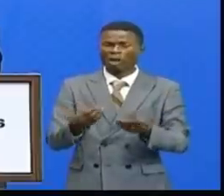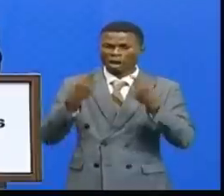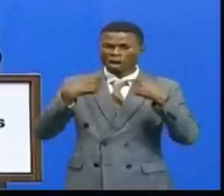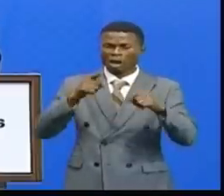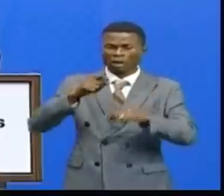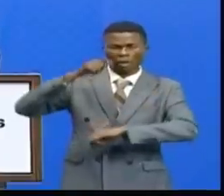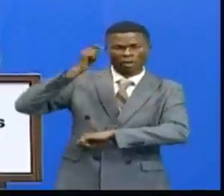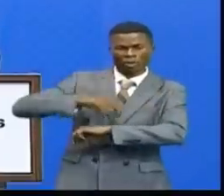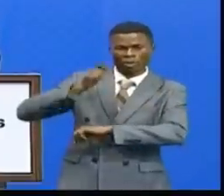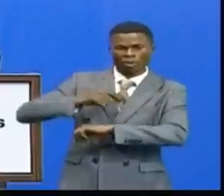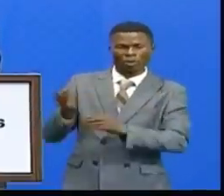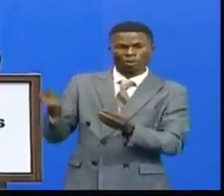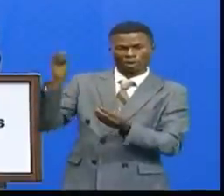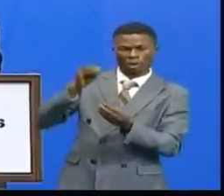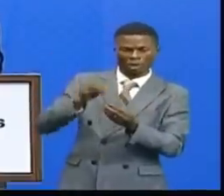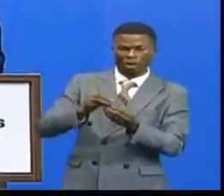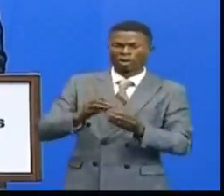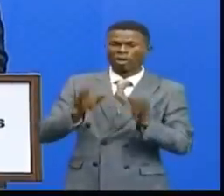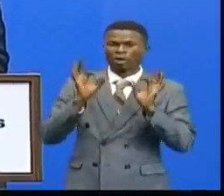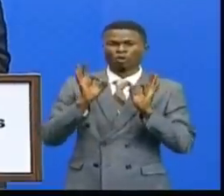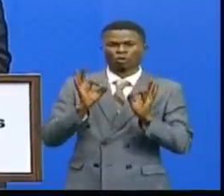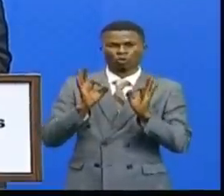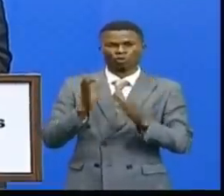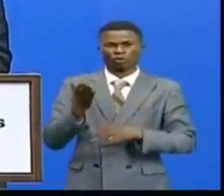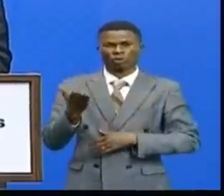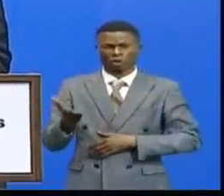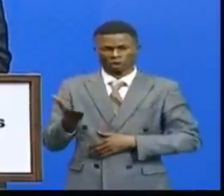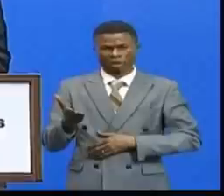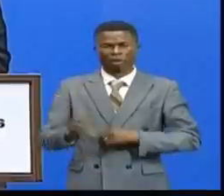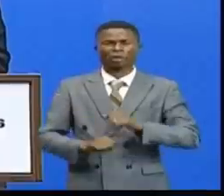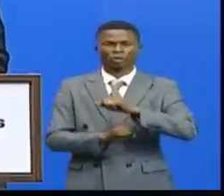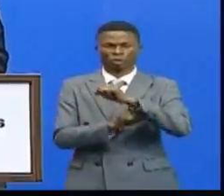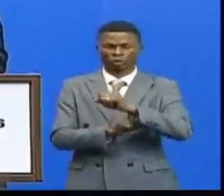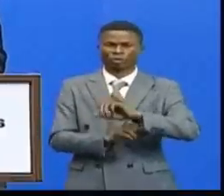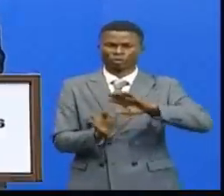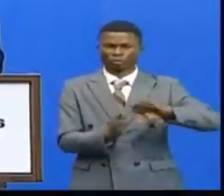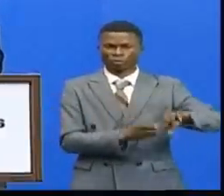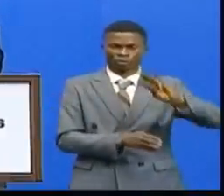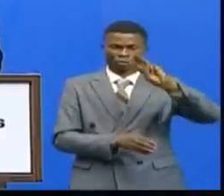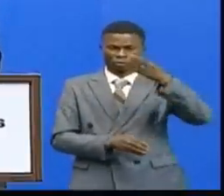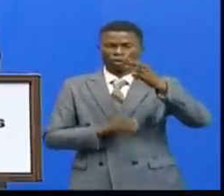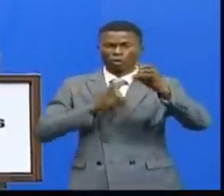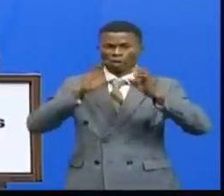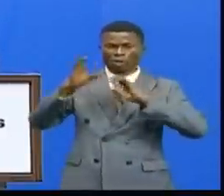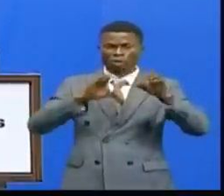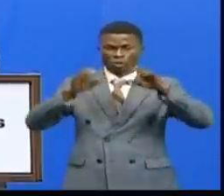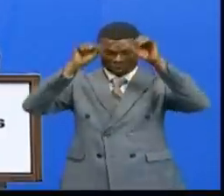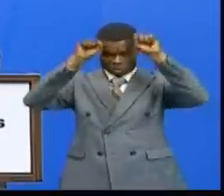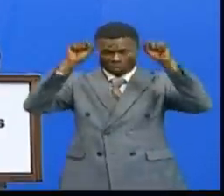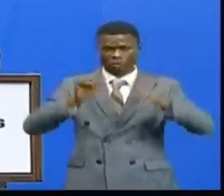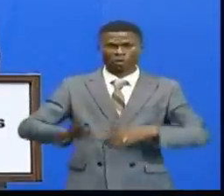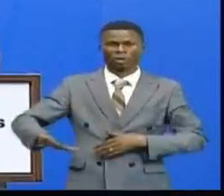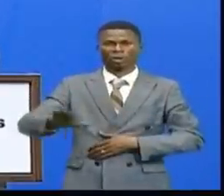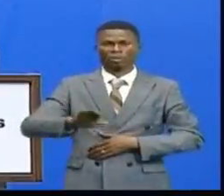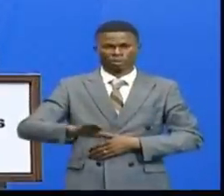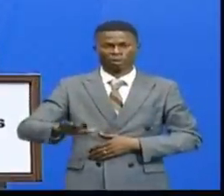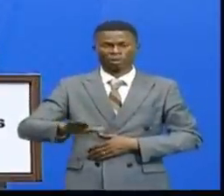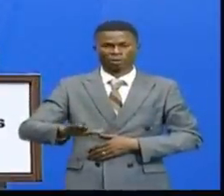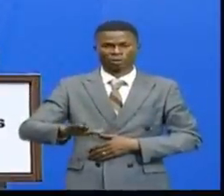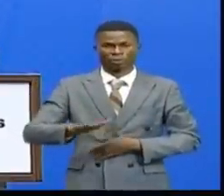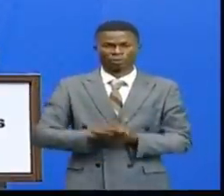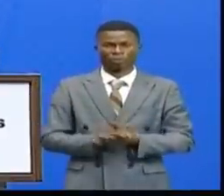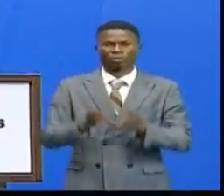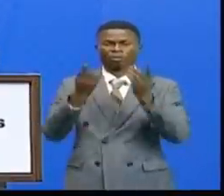la justice un souffle nouveau. Troisième point de la communication du président de la République, de